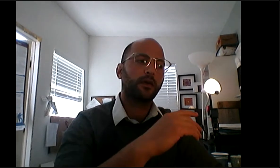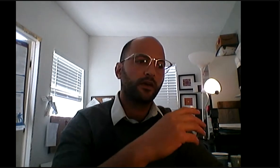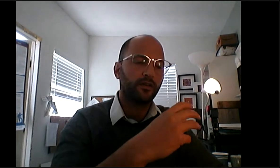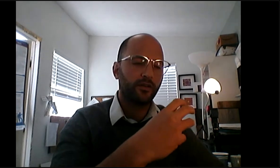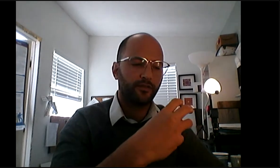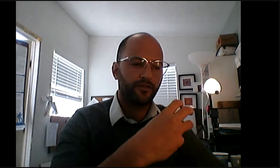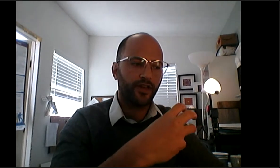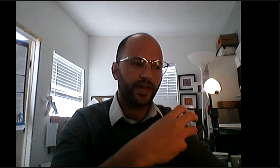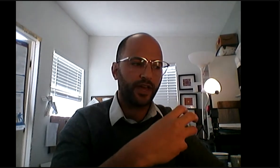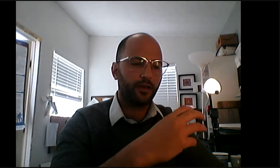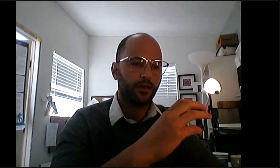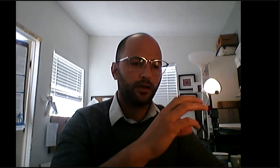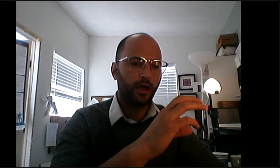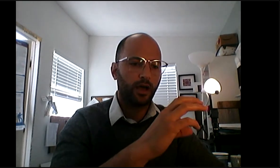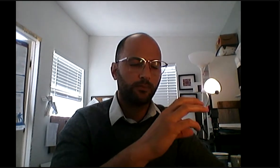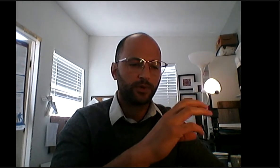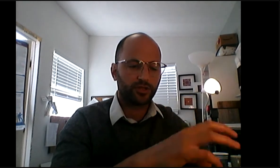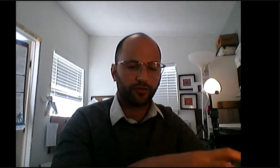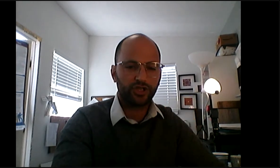אנחנו מוכרים,